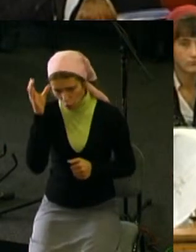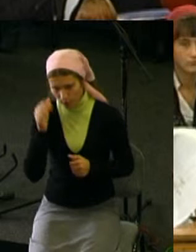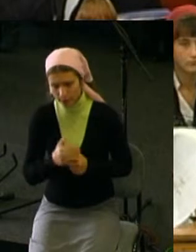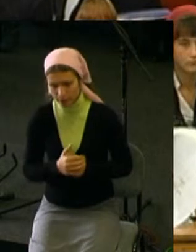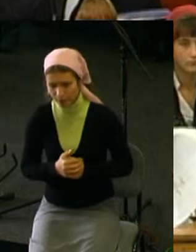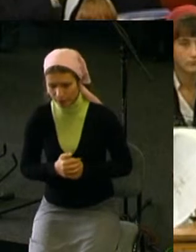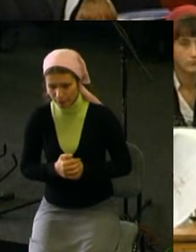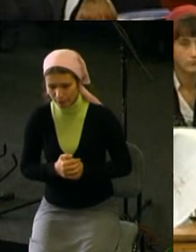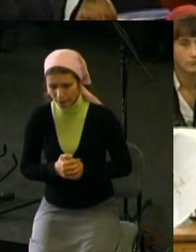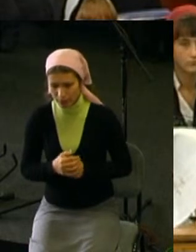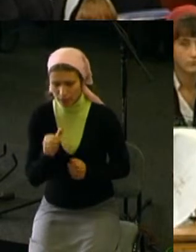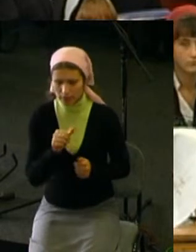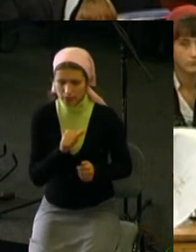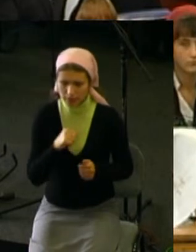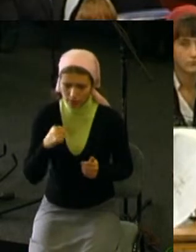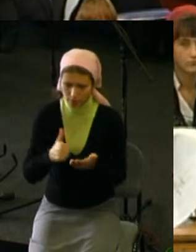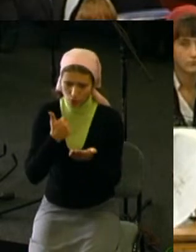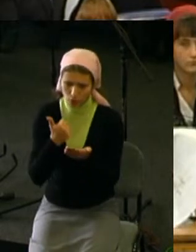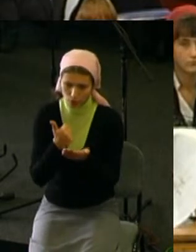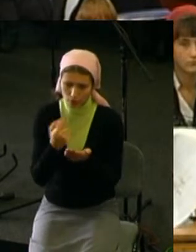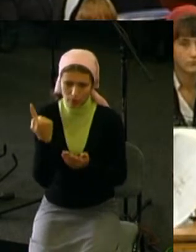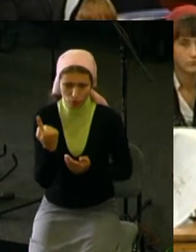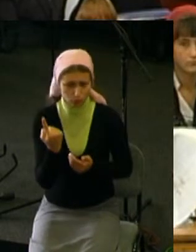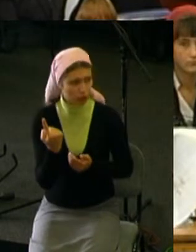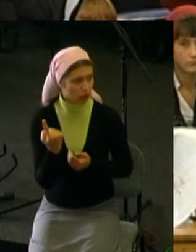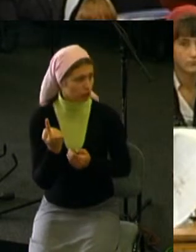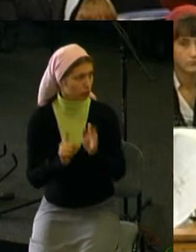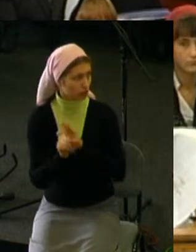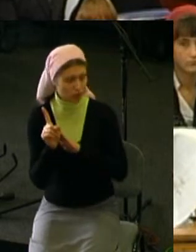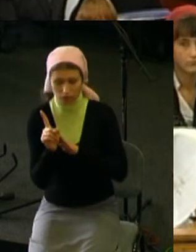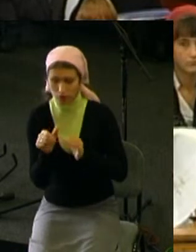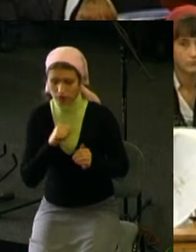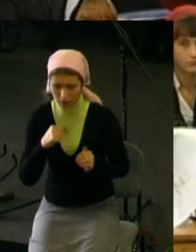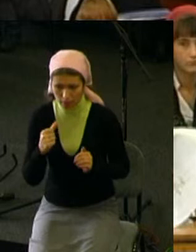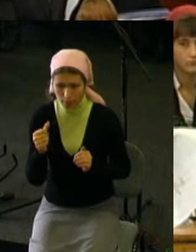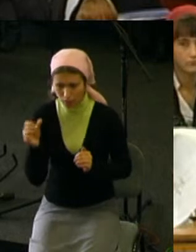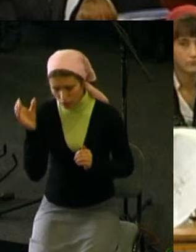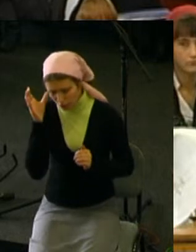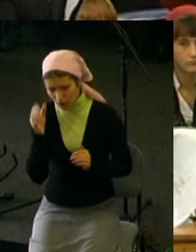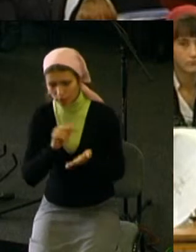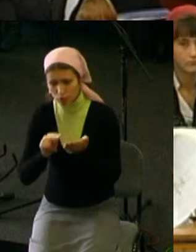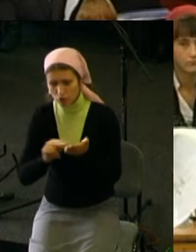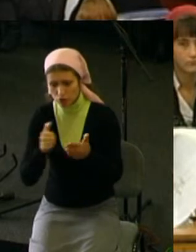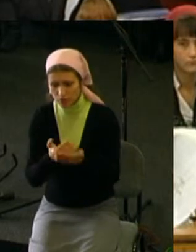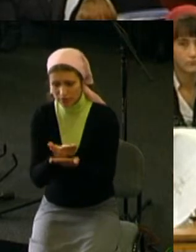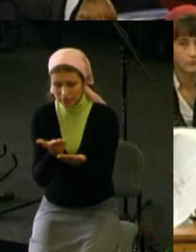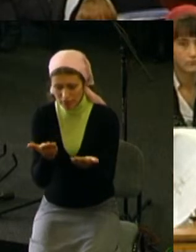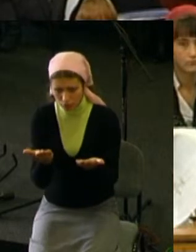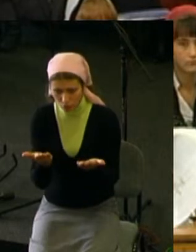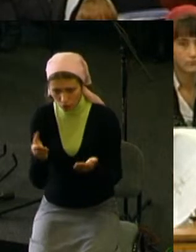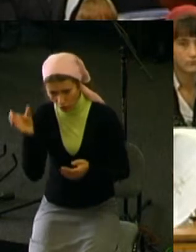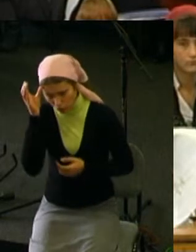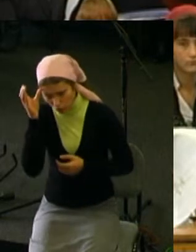й з самого початку самі судіть я до вас пишу як до розумних людей